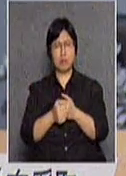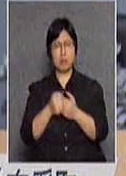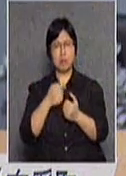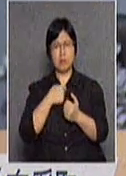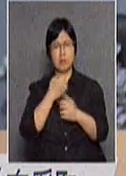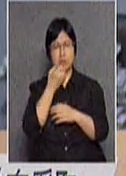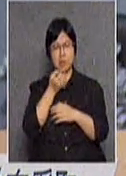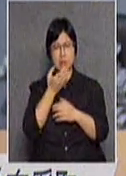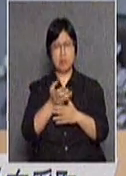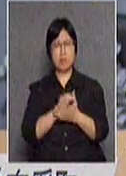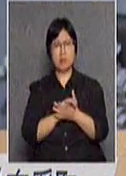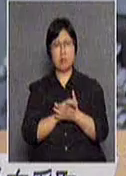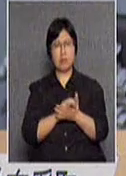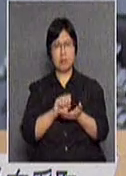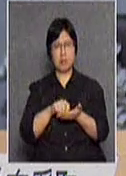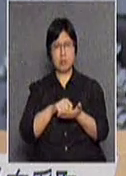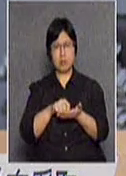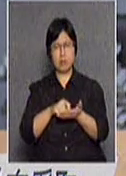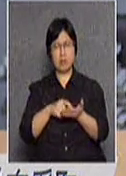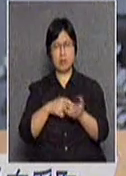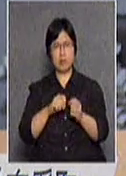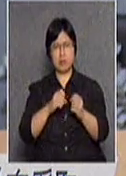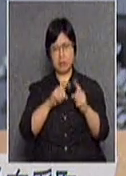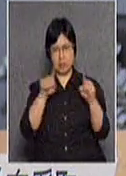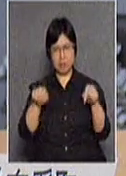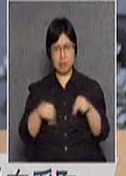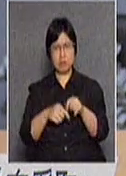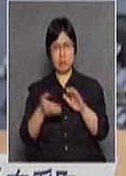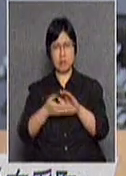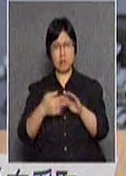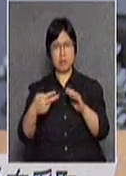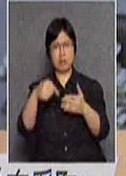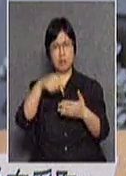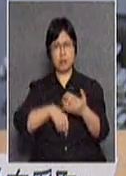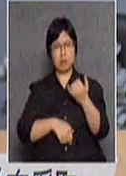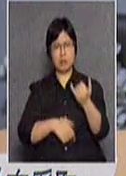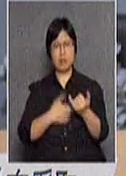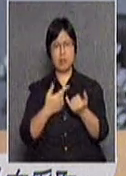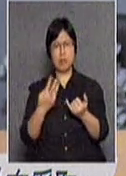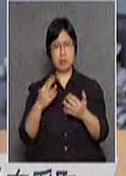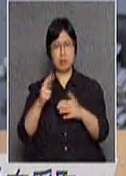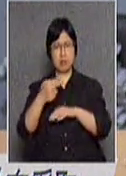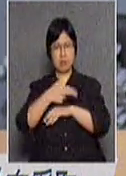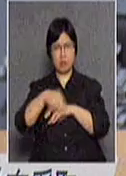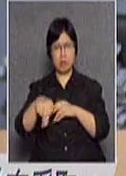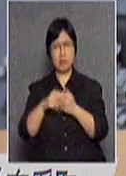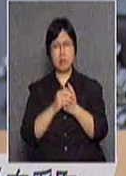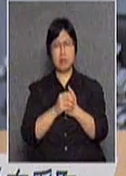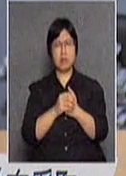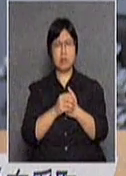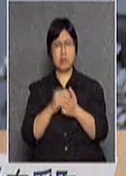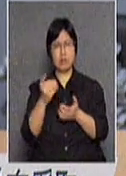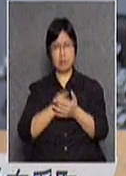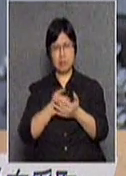動議載列於講稿附錄二的第684項修正案，削